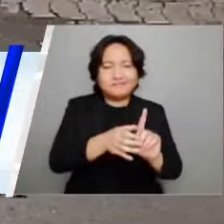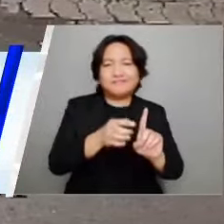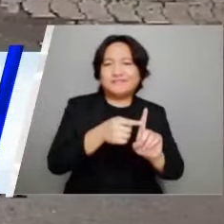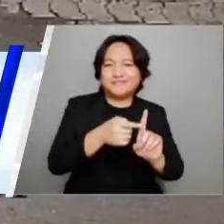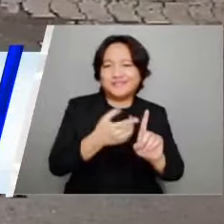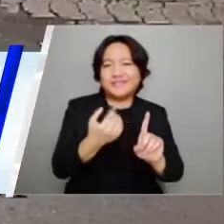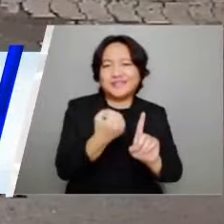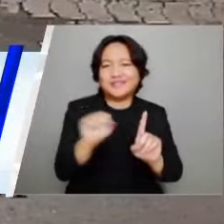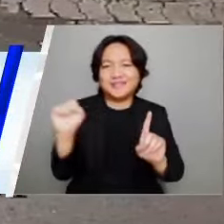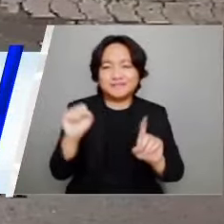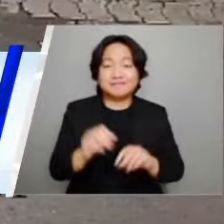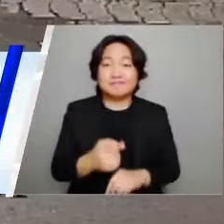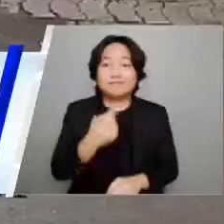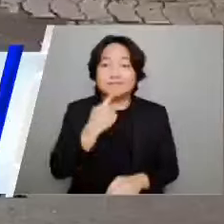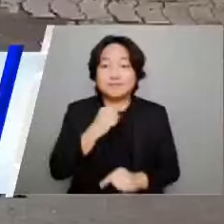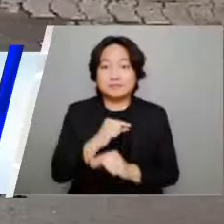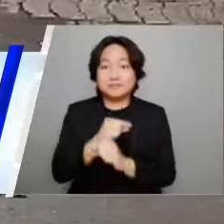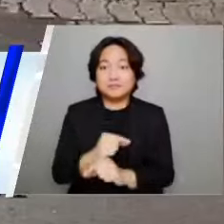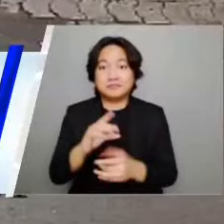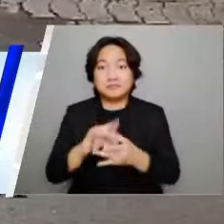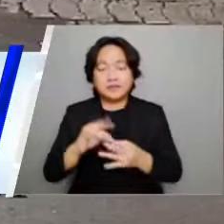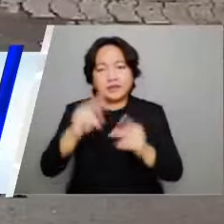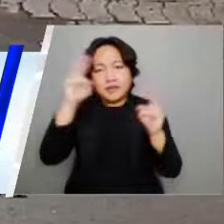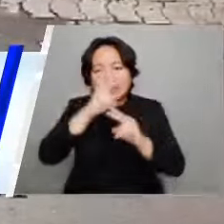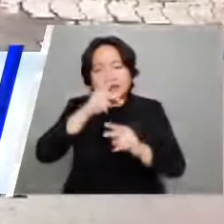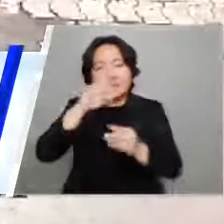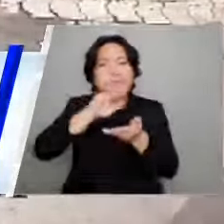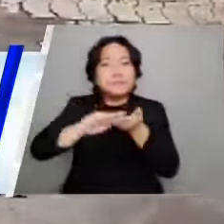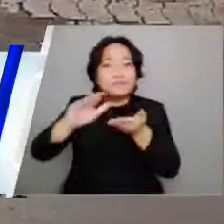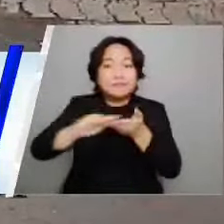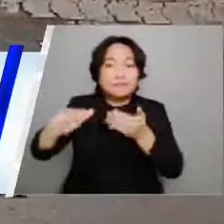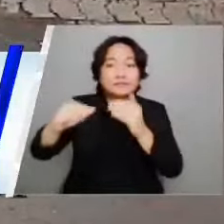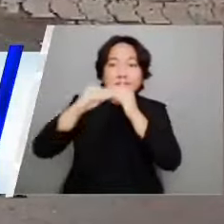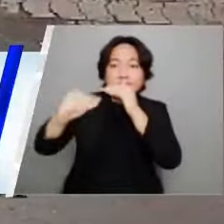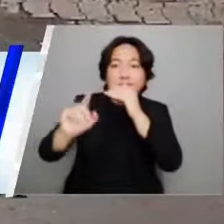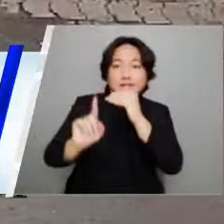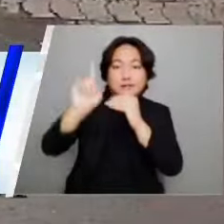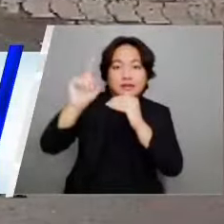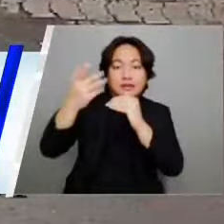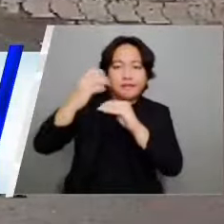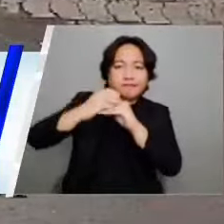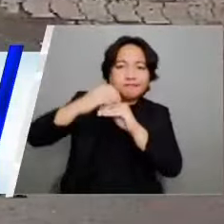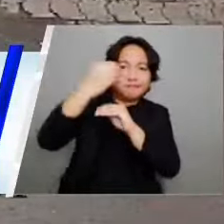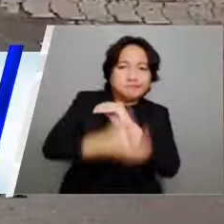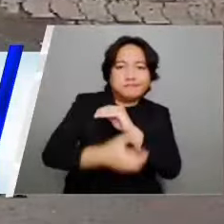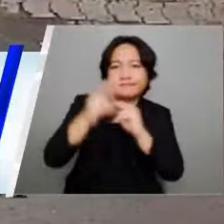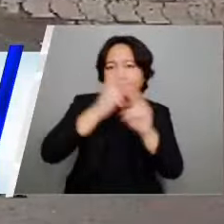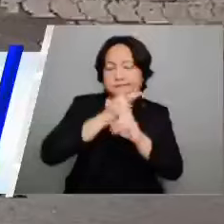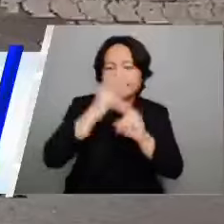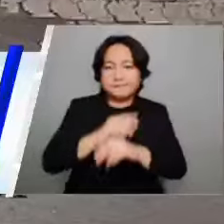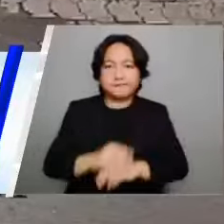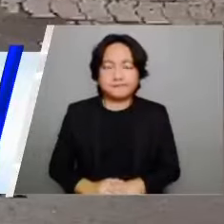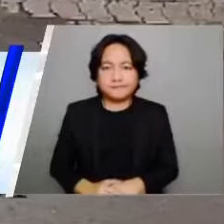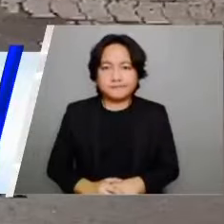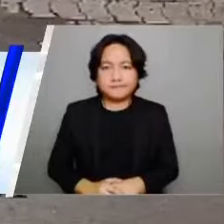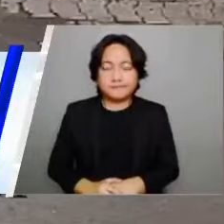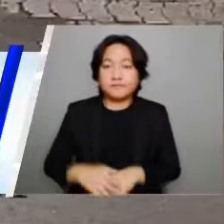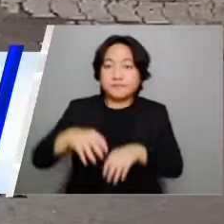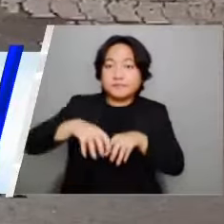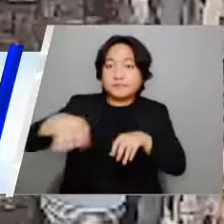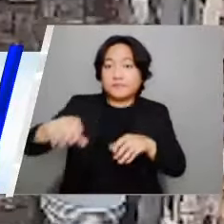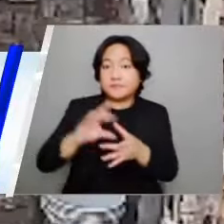guard, aksidente itong nahulog habang naglilinis sa terrace ang isang scrap collector. Paniwala ng mga residente, prinotektahan